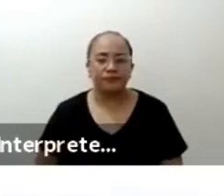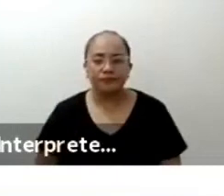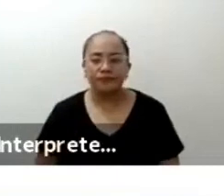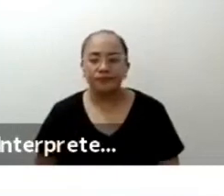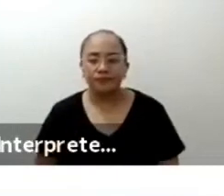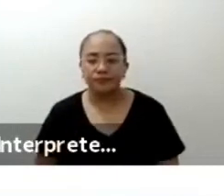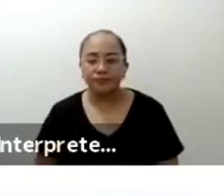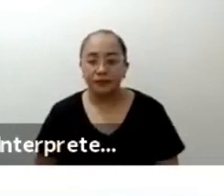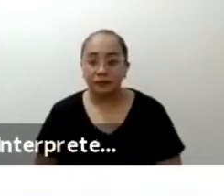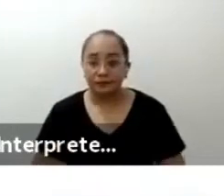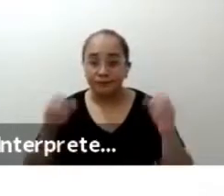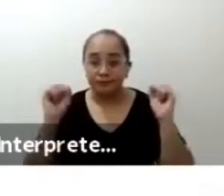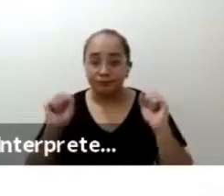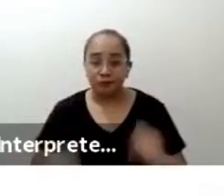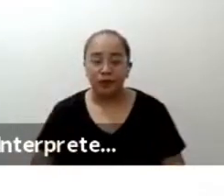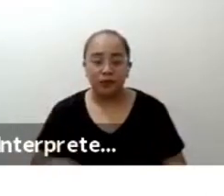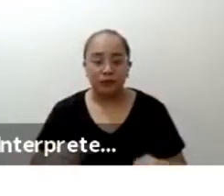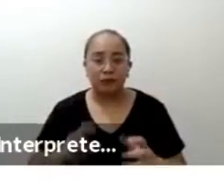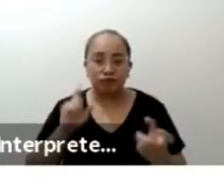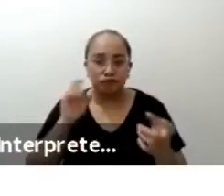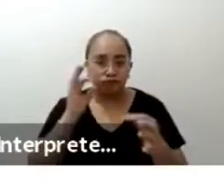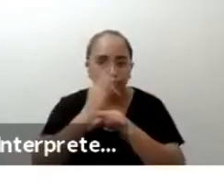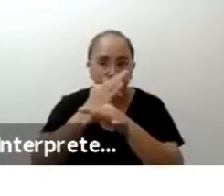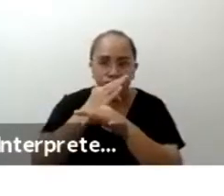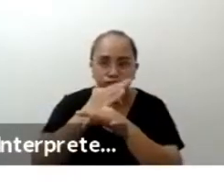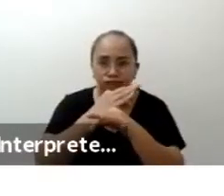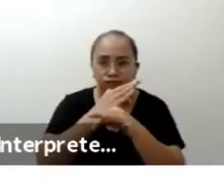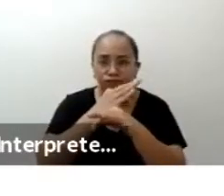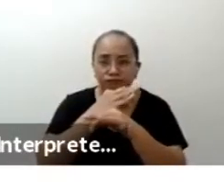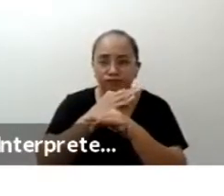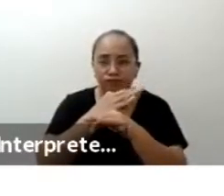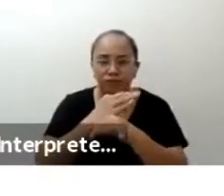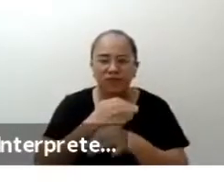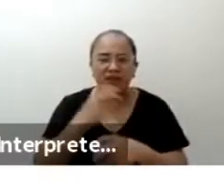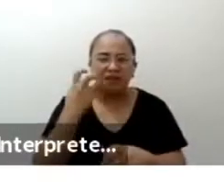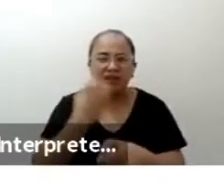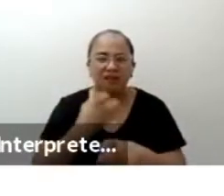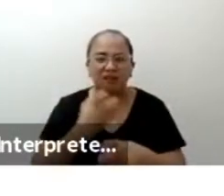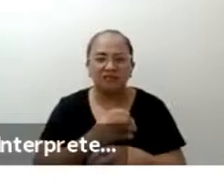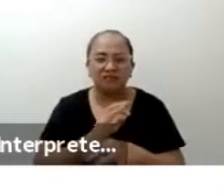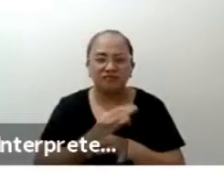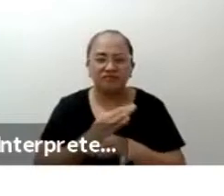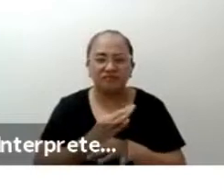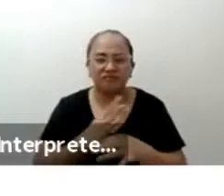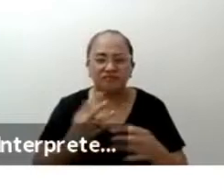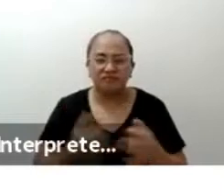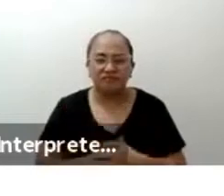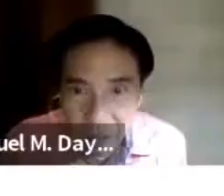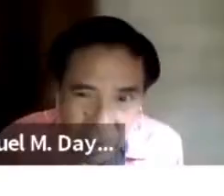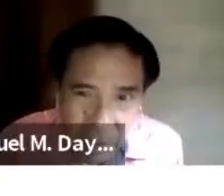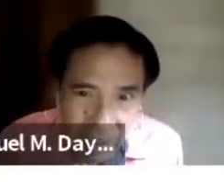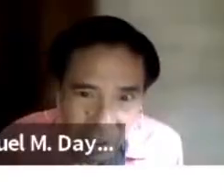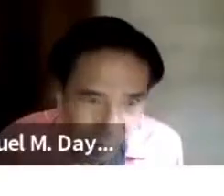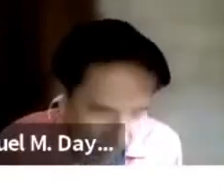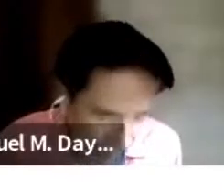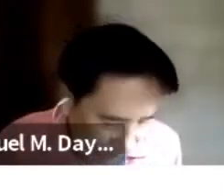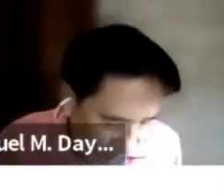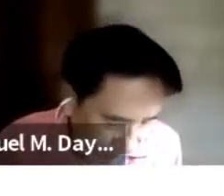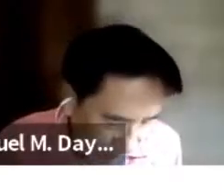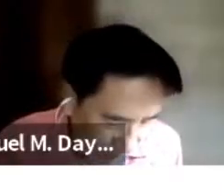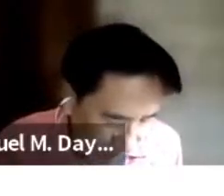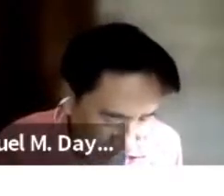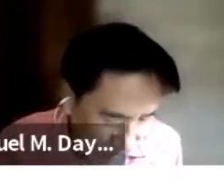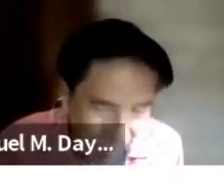kung kailangan ngayon natin mag-renovate, mas mahirap pa mag-renovate. Kasi hindi ba pag